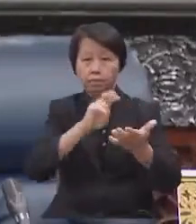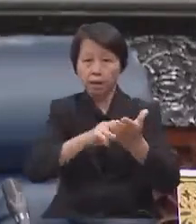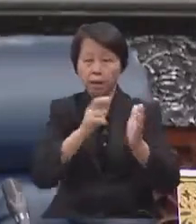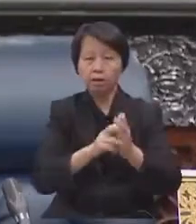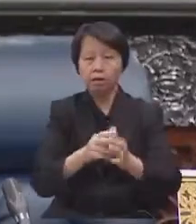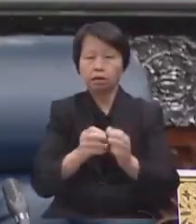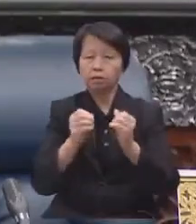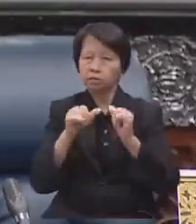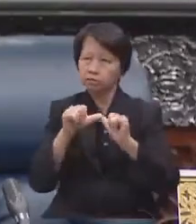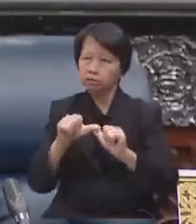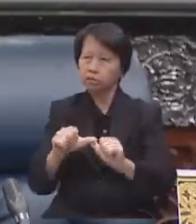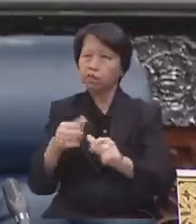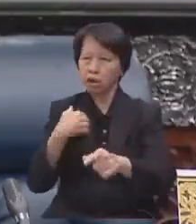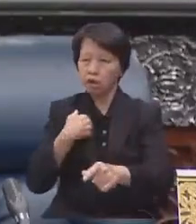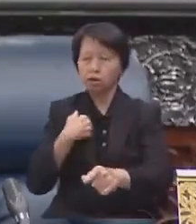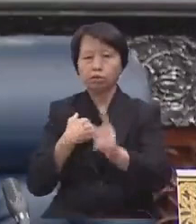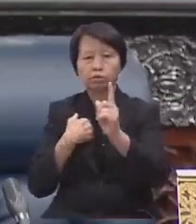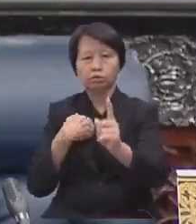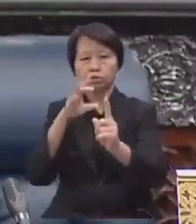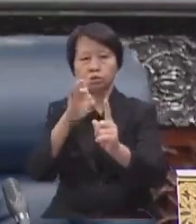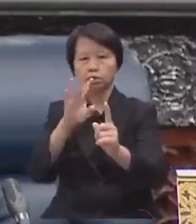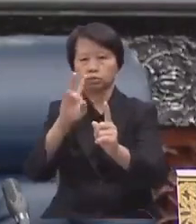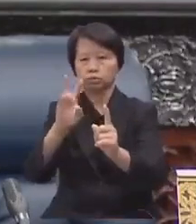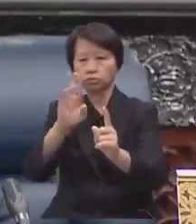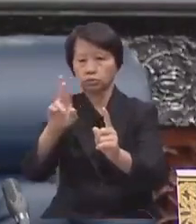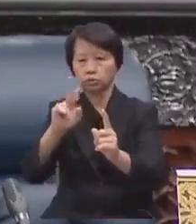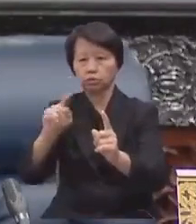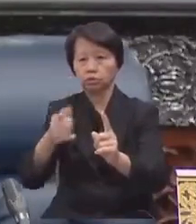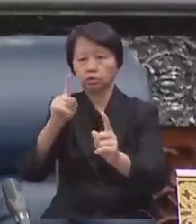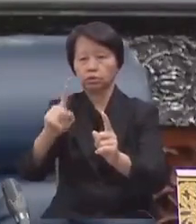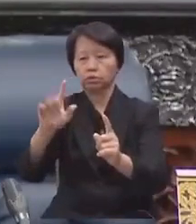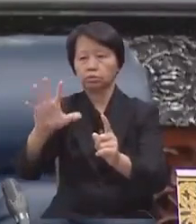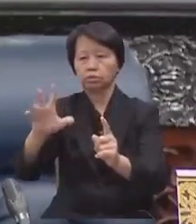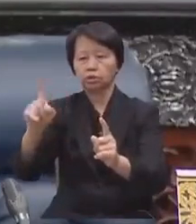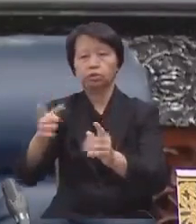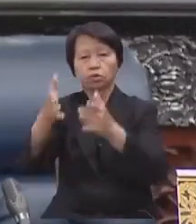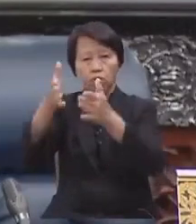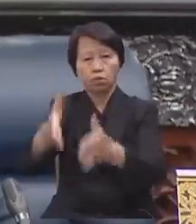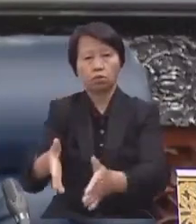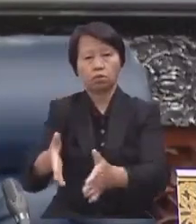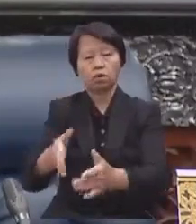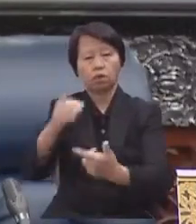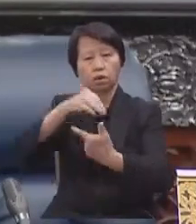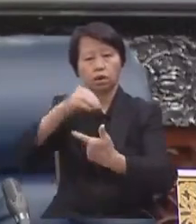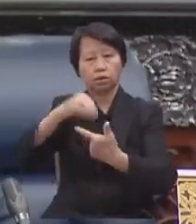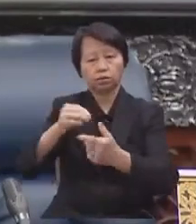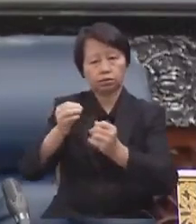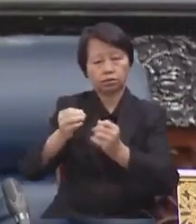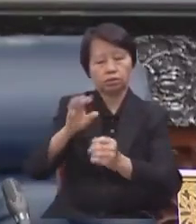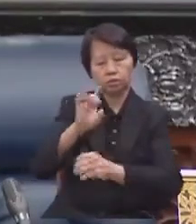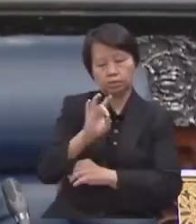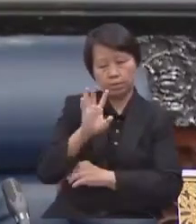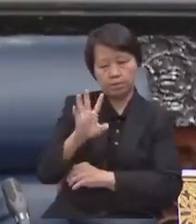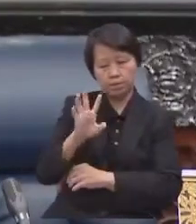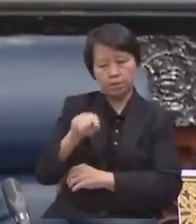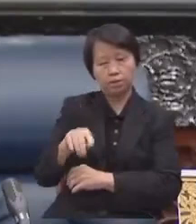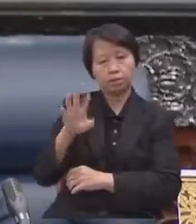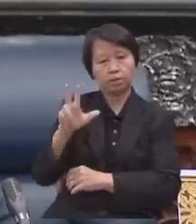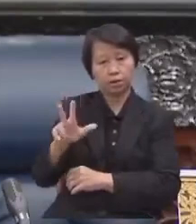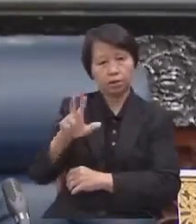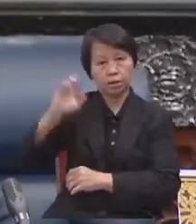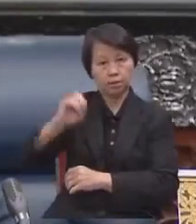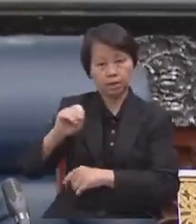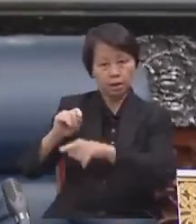perumahan yang masih ada lagi 187.151 orang atau ee Baki 84 poin